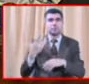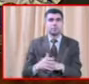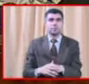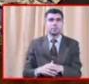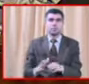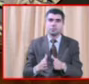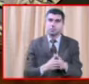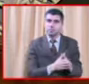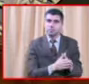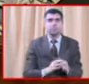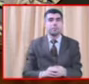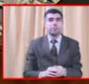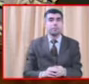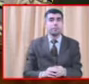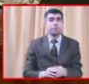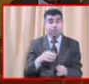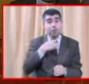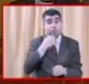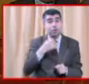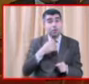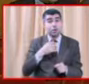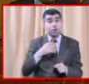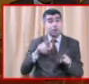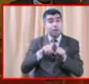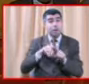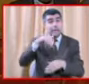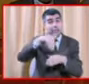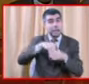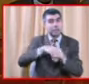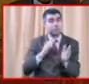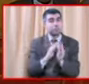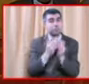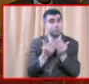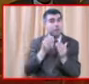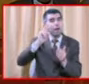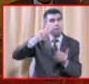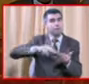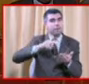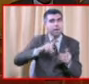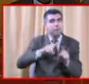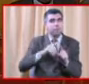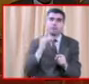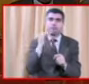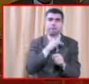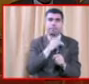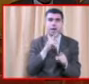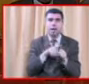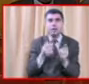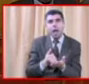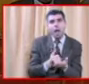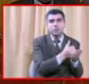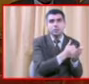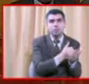السيدة النائبة. نحن بدورنا في الفريق نطالب بإجراءات عملية فك العزلة عن